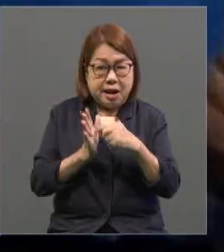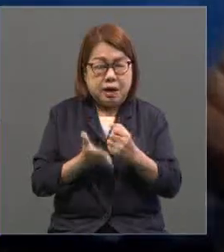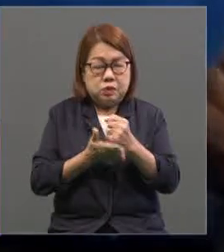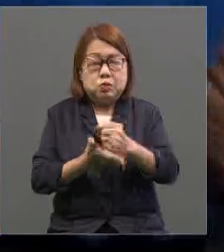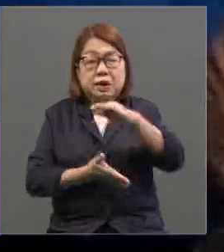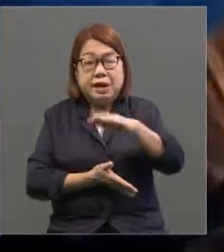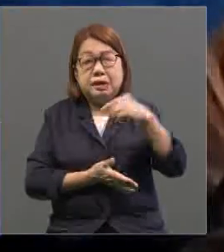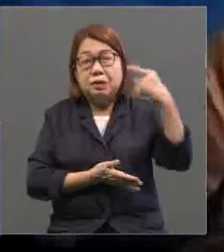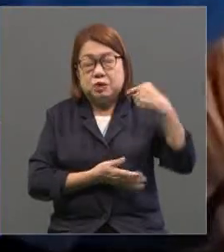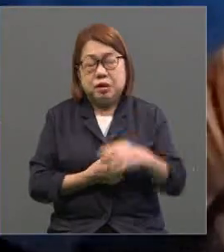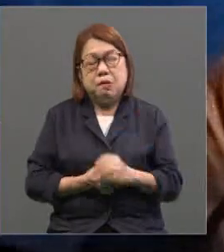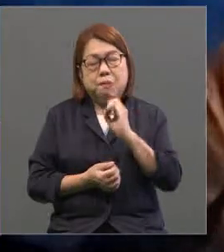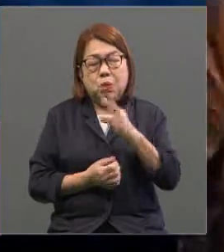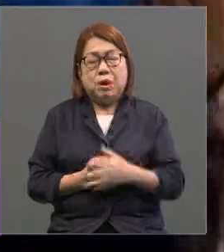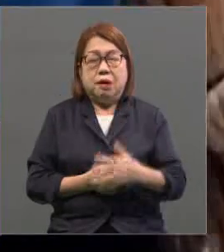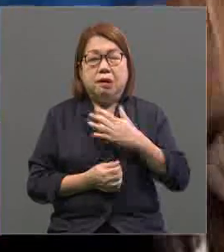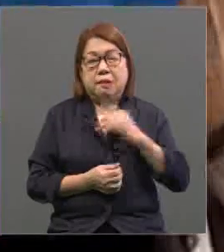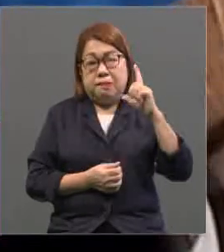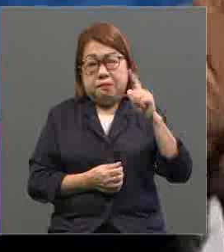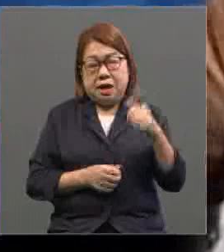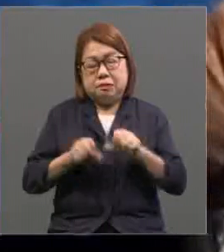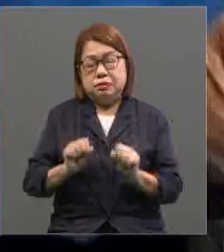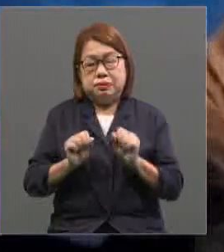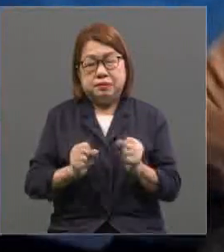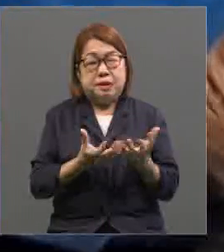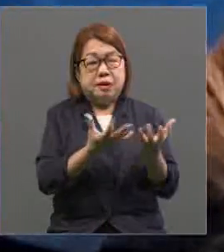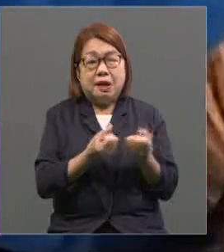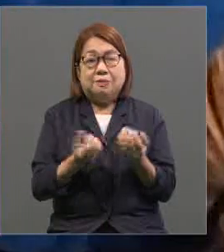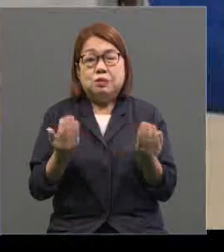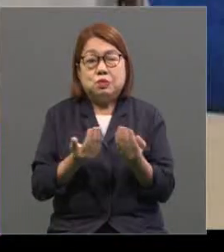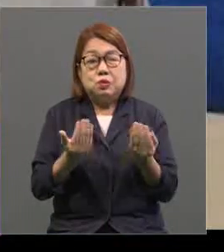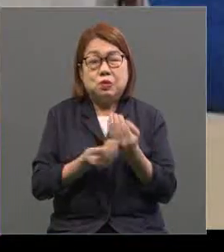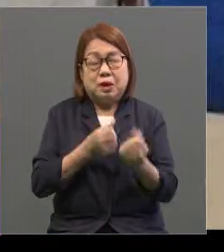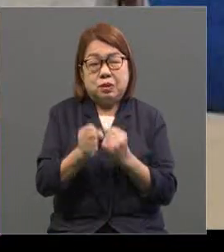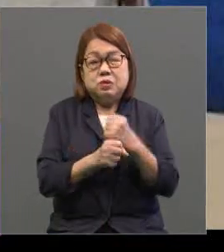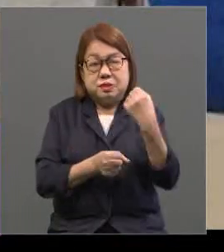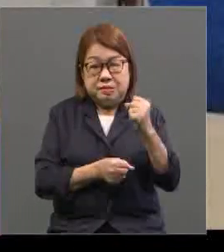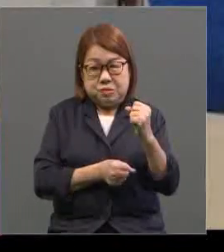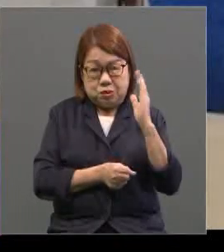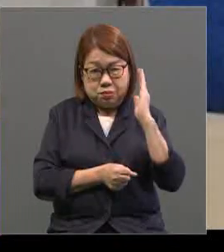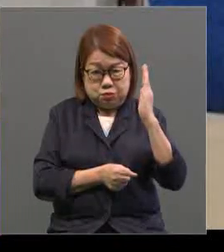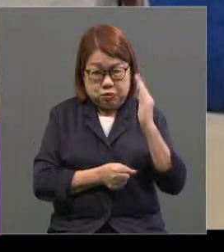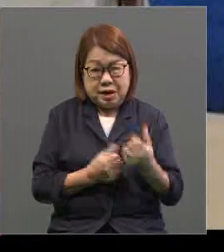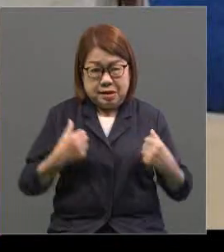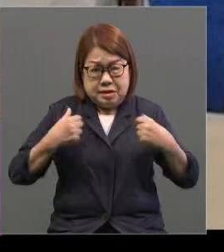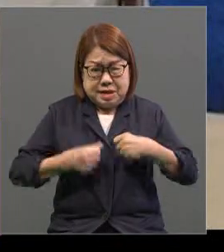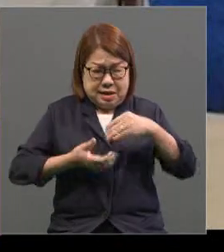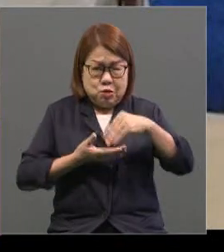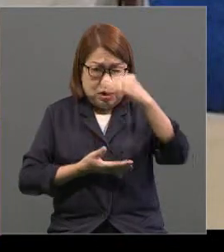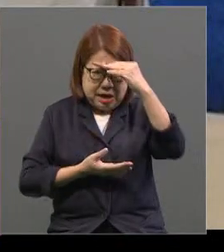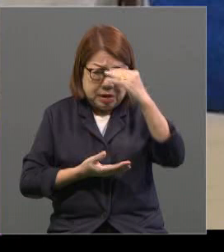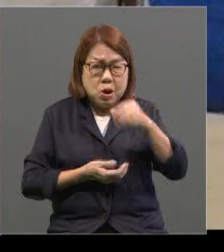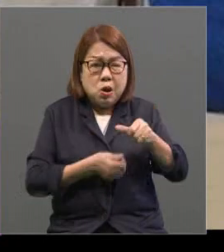ครับว่าวันเกิดเหตุเนี่ยคุณแม่ขับขี่รถจักรยานยนต์ไปรับลูกชายอายุแค่ 10ขวบเท่านั้นเองนะยังอยู่ในชุดนักเรียนอยู่เลย